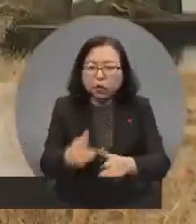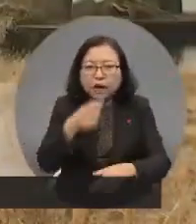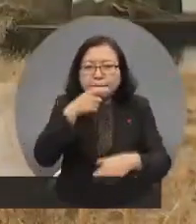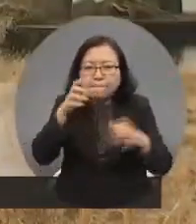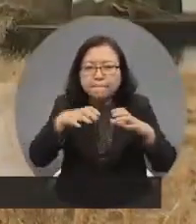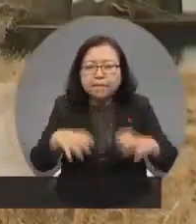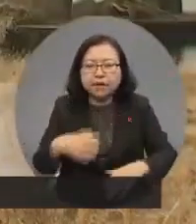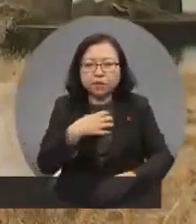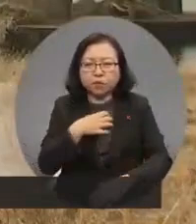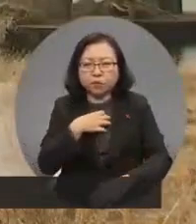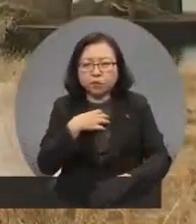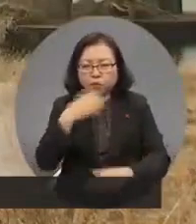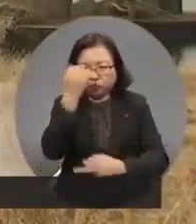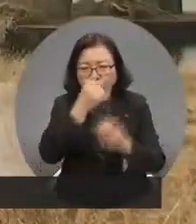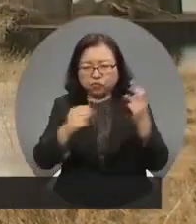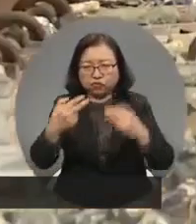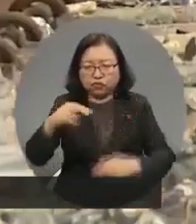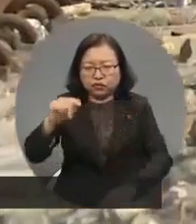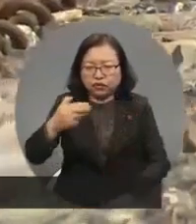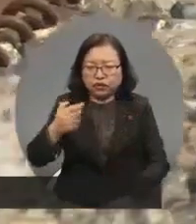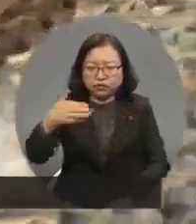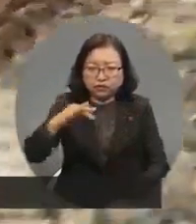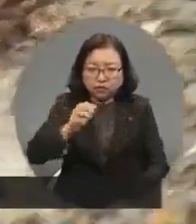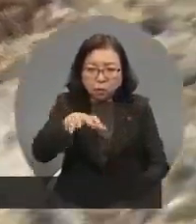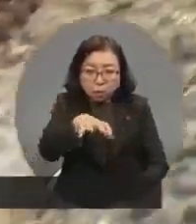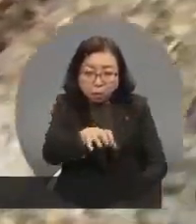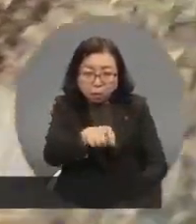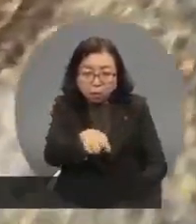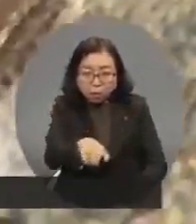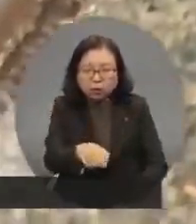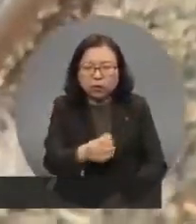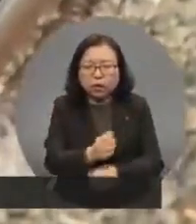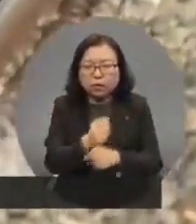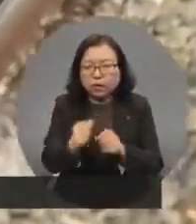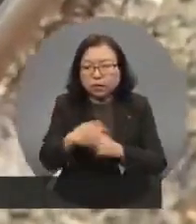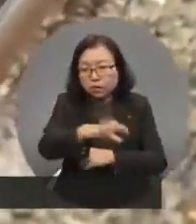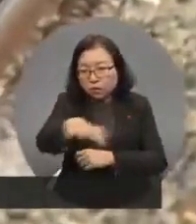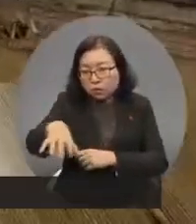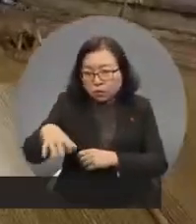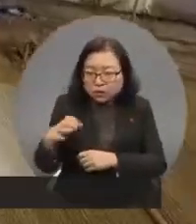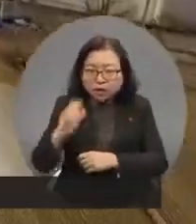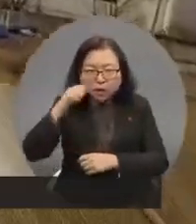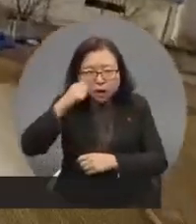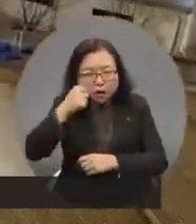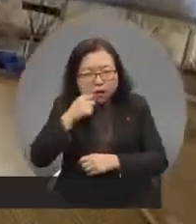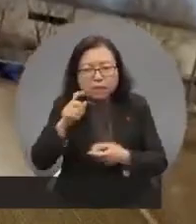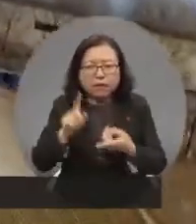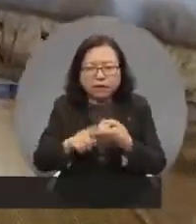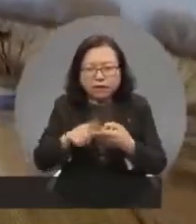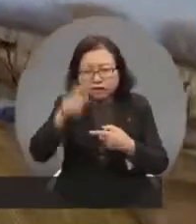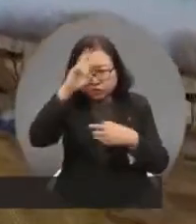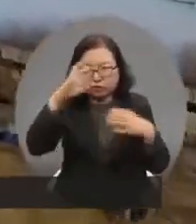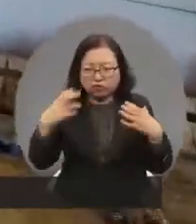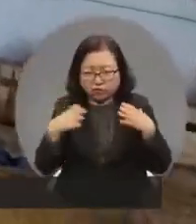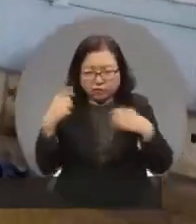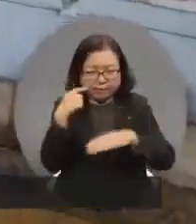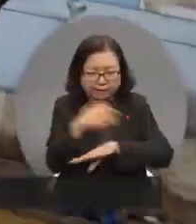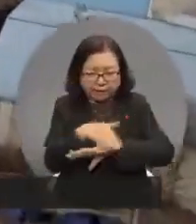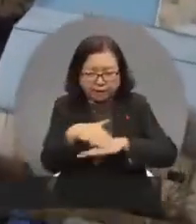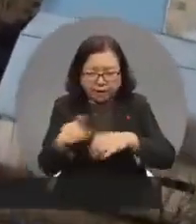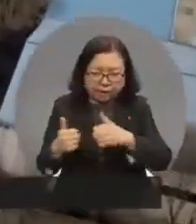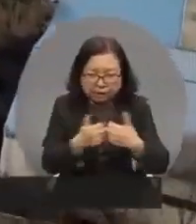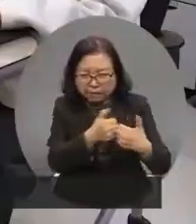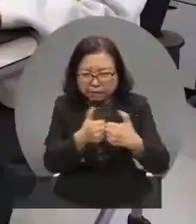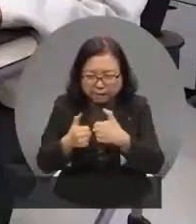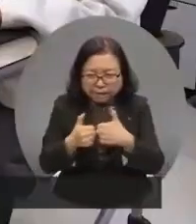충주 달천 철교 신설과 마을 구간 선형 개량 등을 두고 정부와 줄다리기가 벌어진 겁니다.